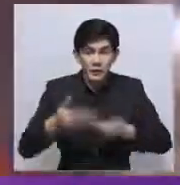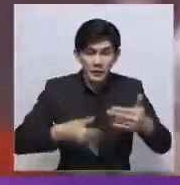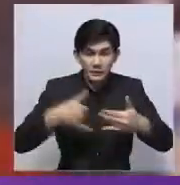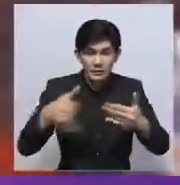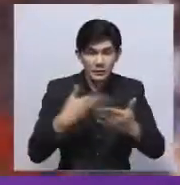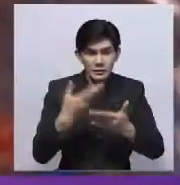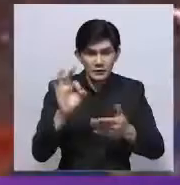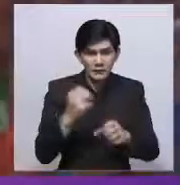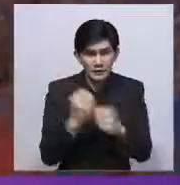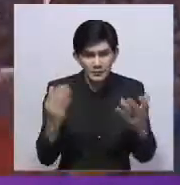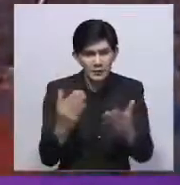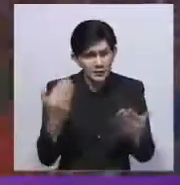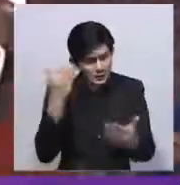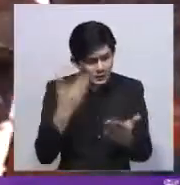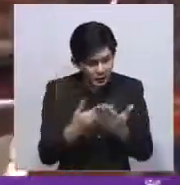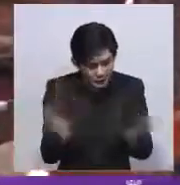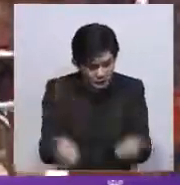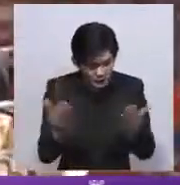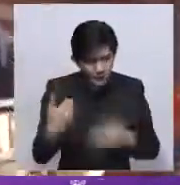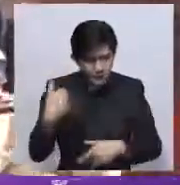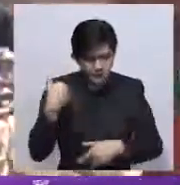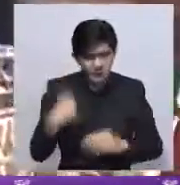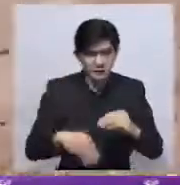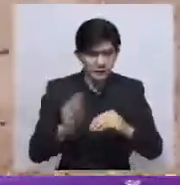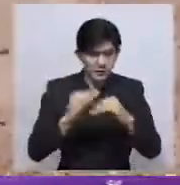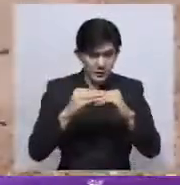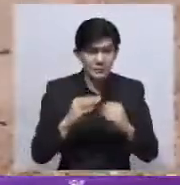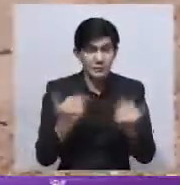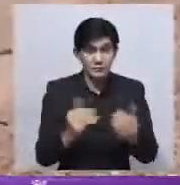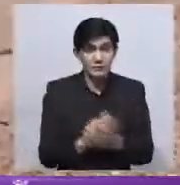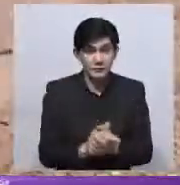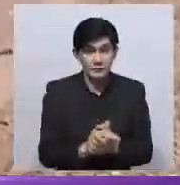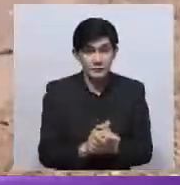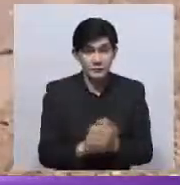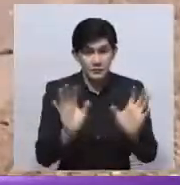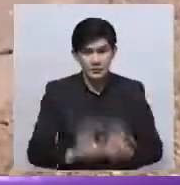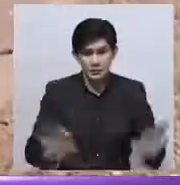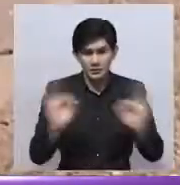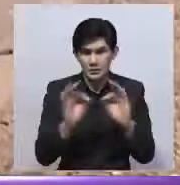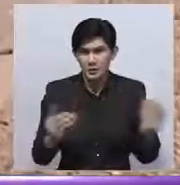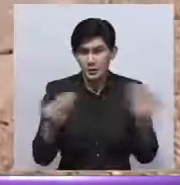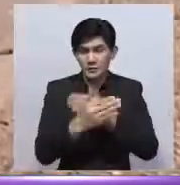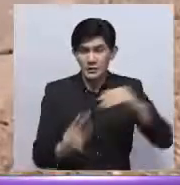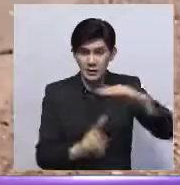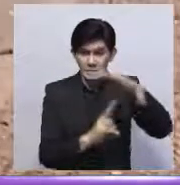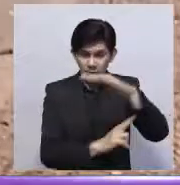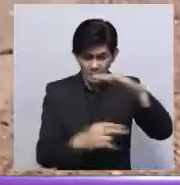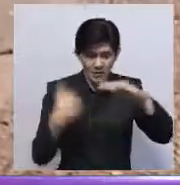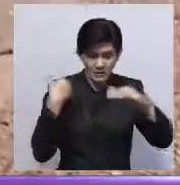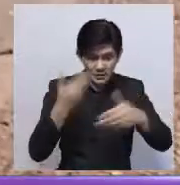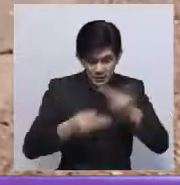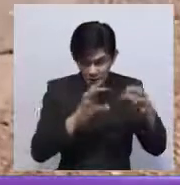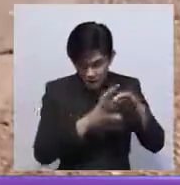าจะส่งเสริมมูลค่าการค้าระหว่าง2ประเทศเพิ่มขึ้นอีกครั้งยังถือเป็นการเปลี่ยนด่านเป็นสะพานเชื่อมโยงการค้าเพิ่